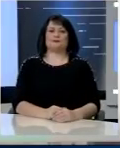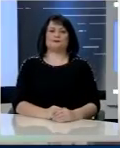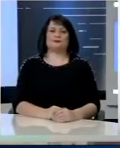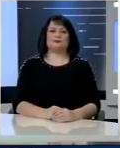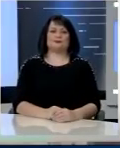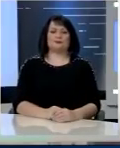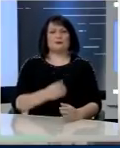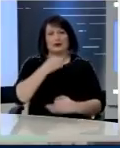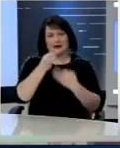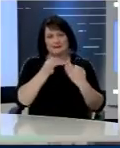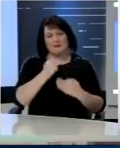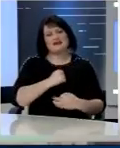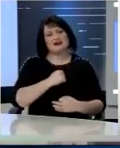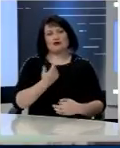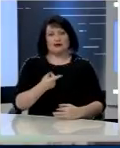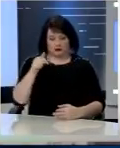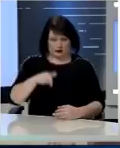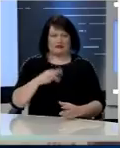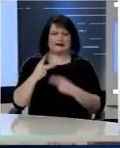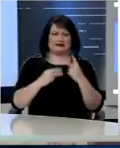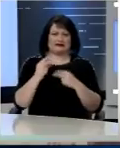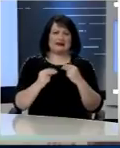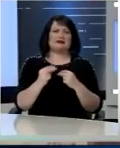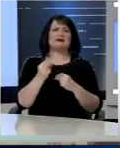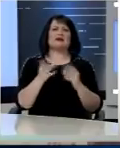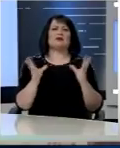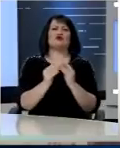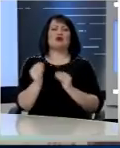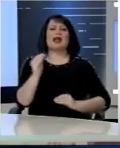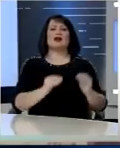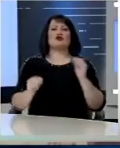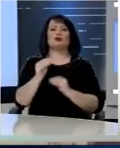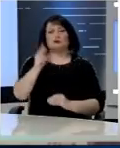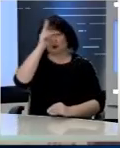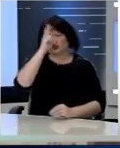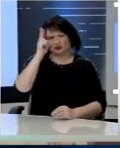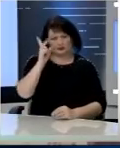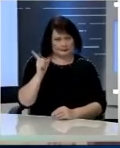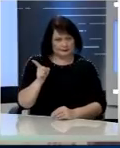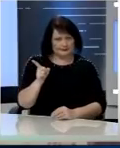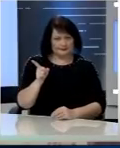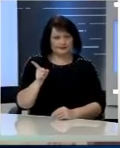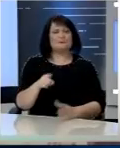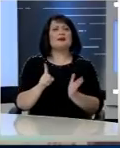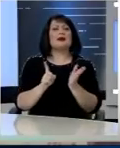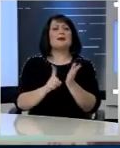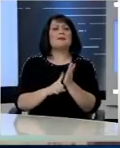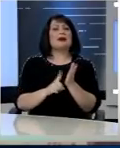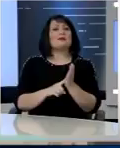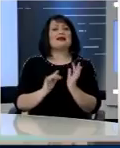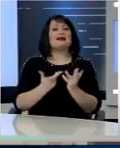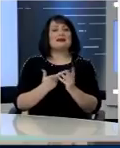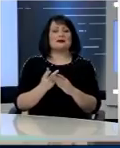έχω διατυπώσει την άποψη ότι η συζήτηση για τους εξοπλισμούς στη Σαουδική Αραβία πρέπει να υπακούσει στα